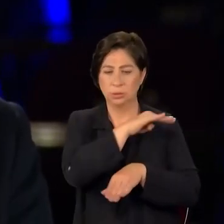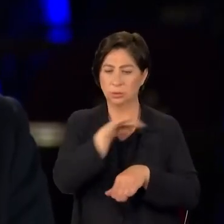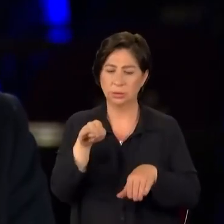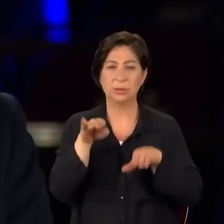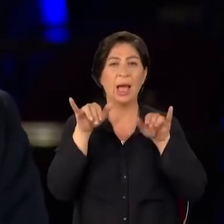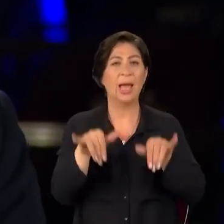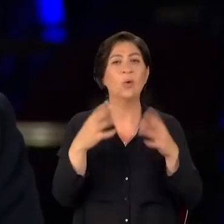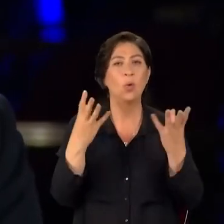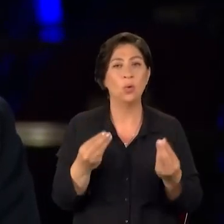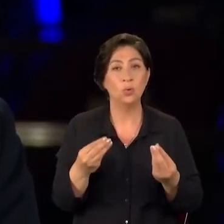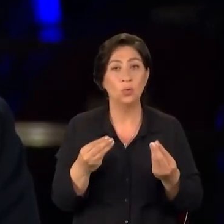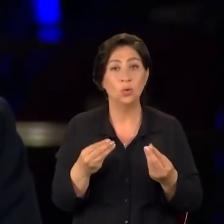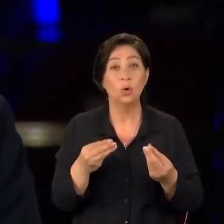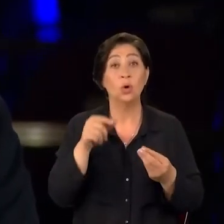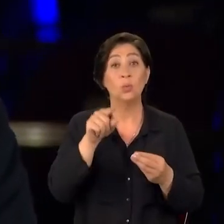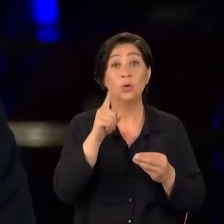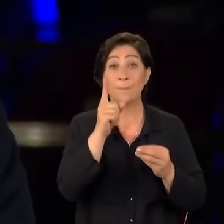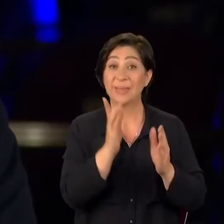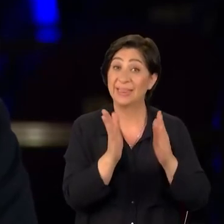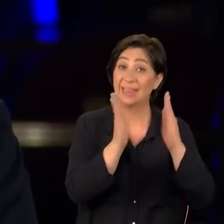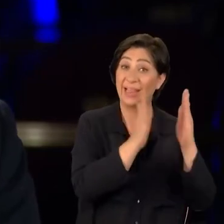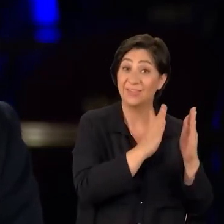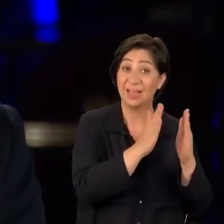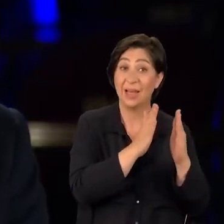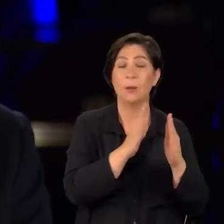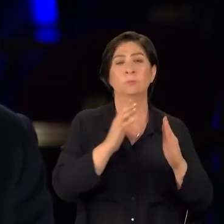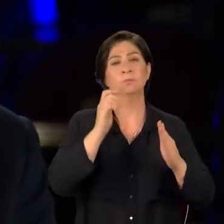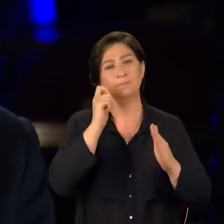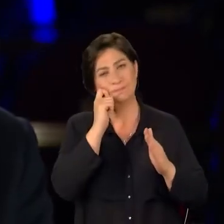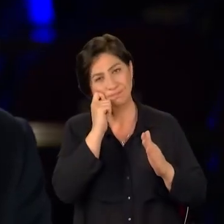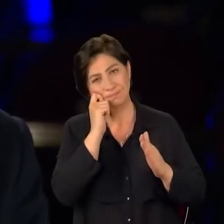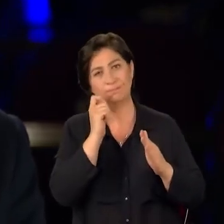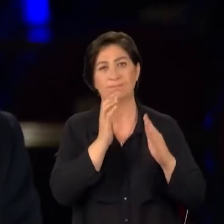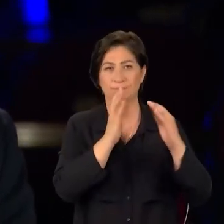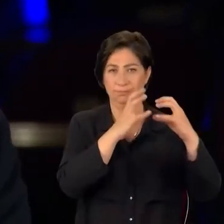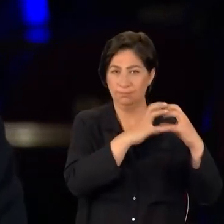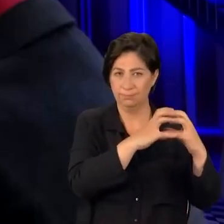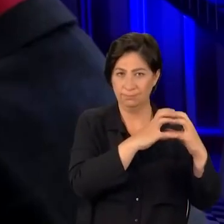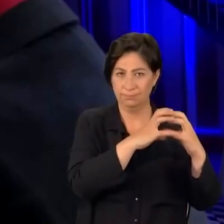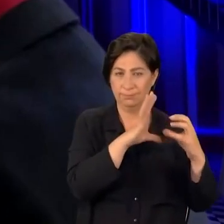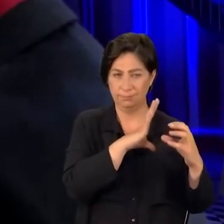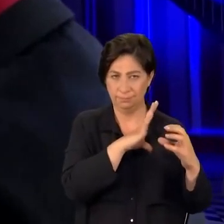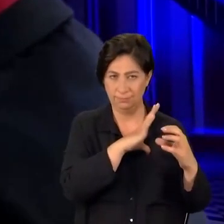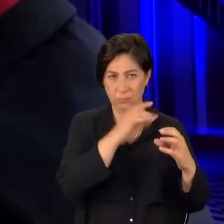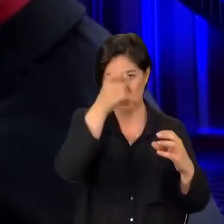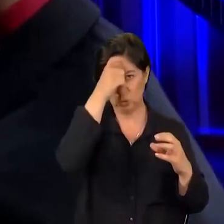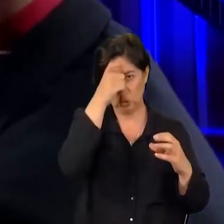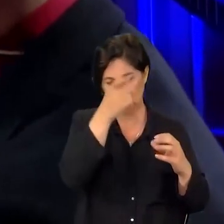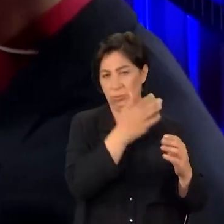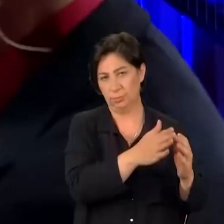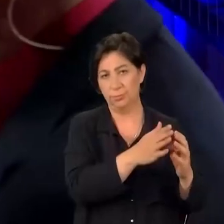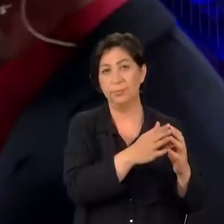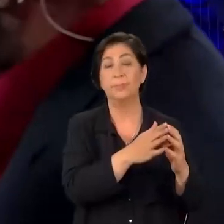eksenine ulaşırsınız. Bunun bir tarafında muhafazakar ve mütedeyyin